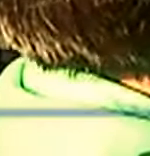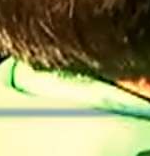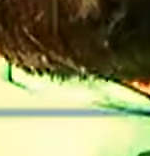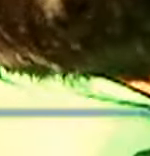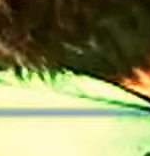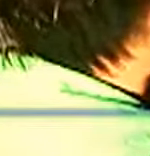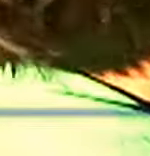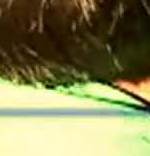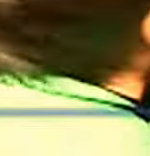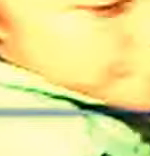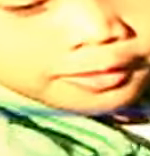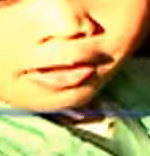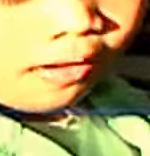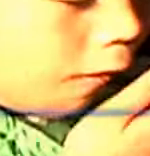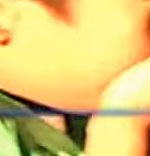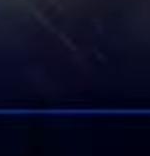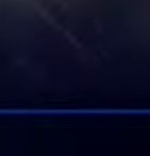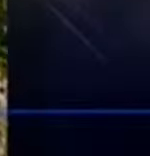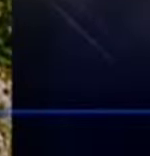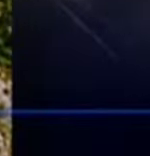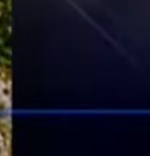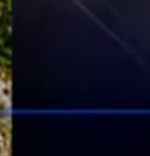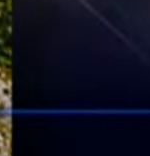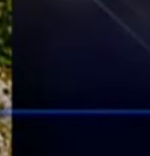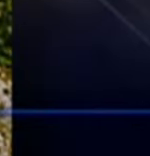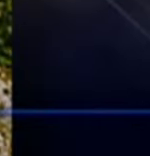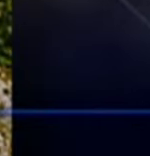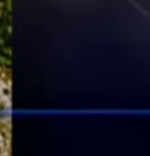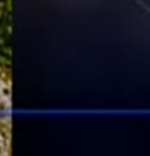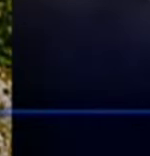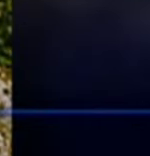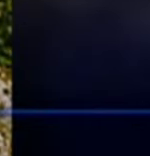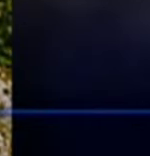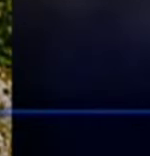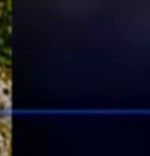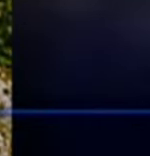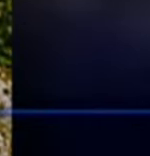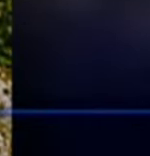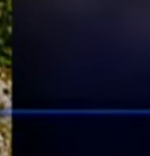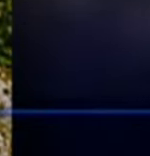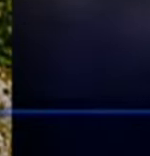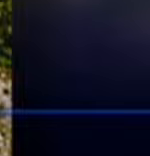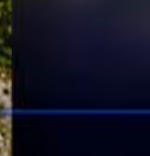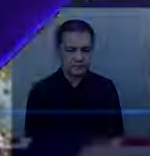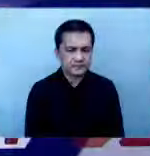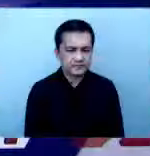mga nag-uugnay sa kanya kung bakit absent si Jody Santa Maria sa party ni Mr. M.